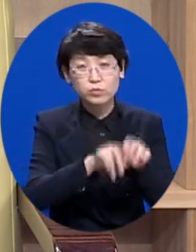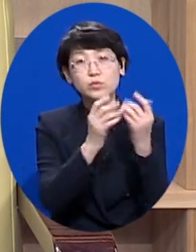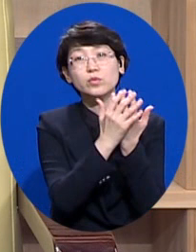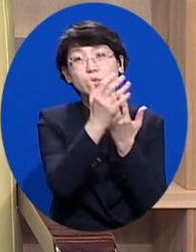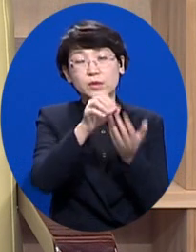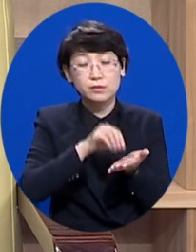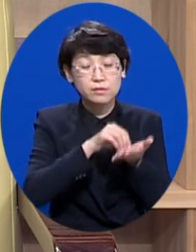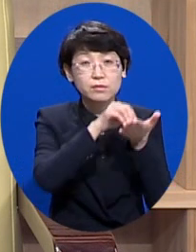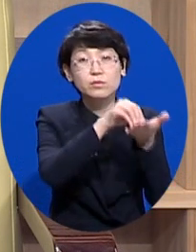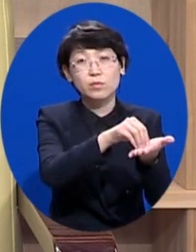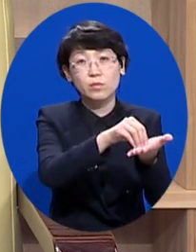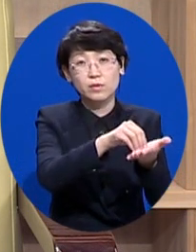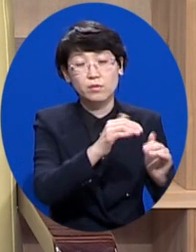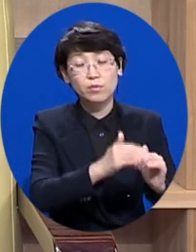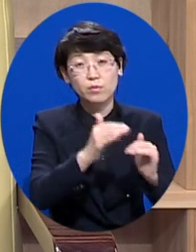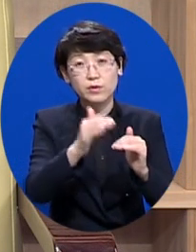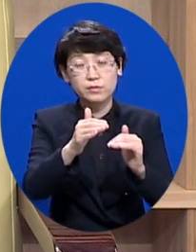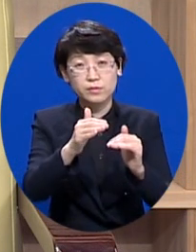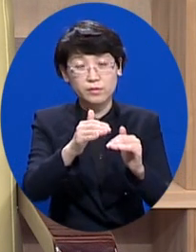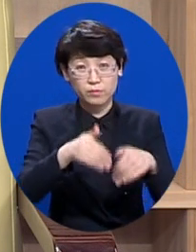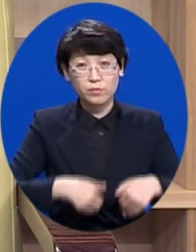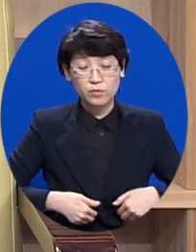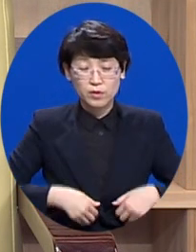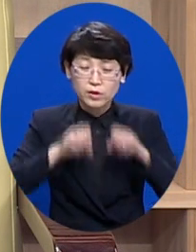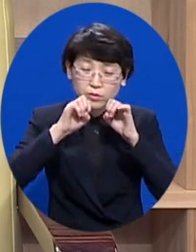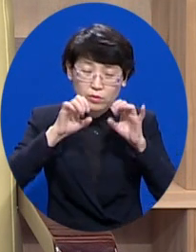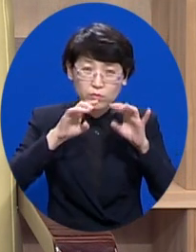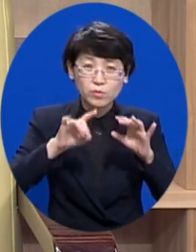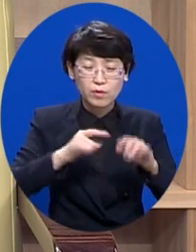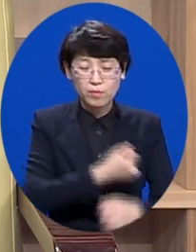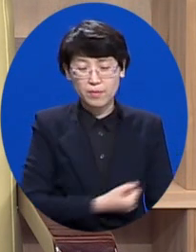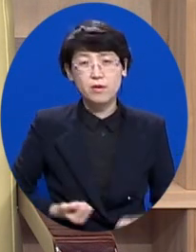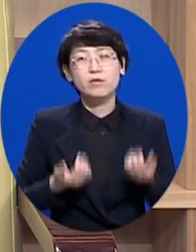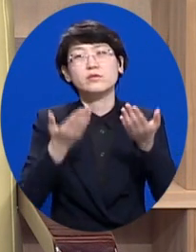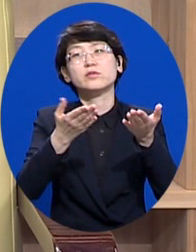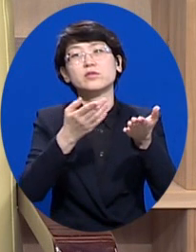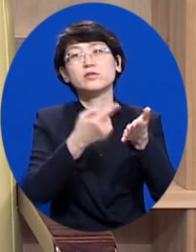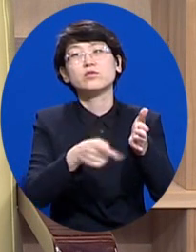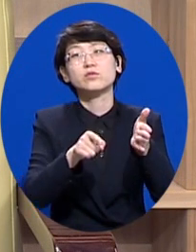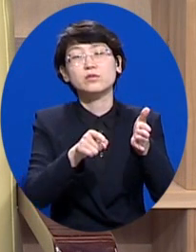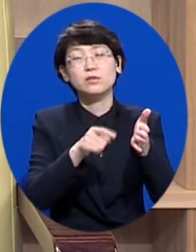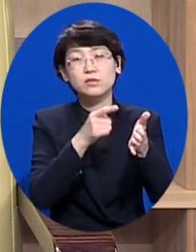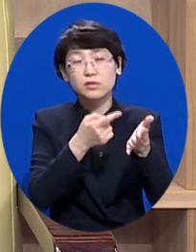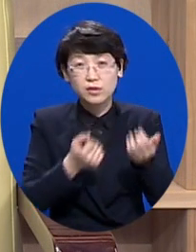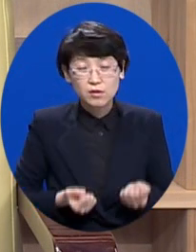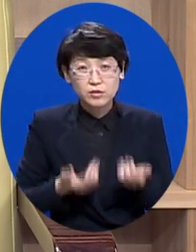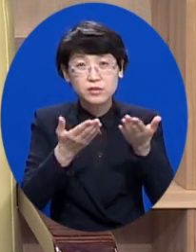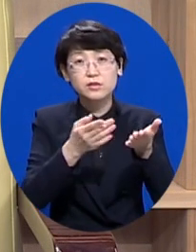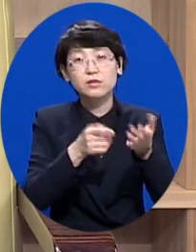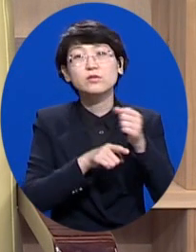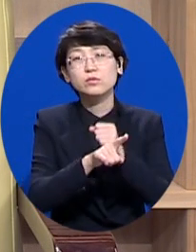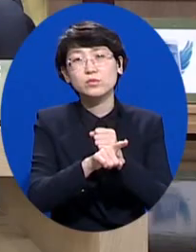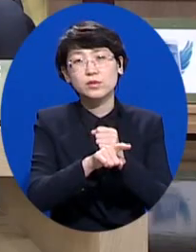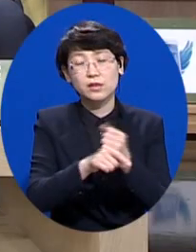말이죠. 그래서 그렇게 전도하고 뭐 이렇게 헌신하는데 바로 14만 4천 되기 위해서 노력을 하고 있는 겁니다.